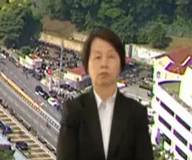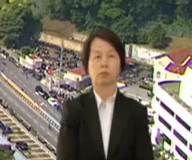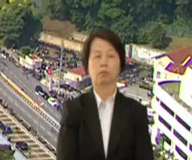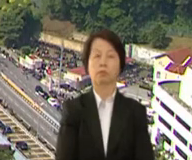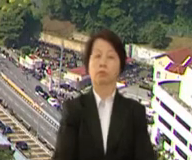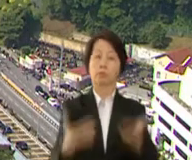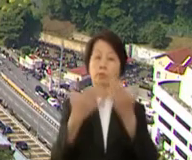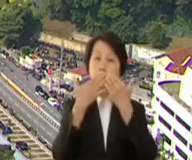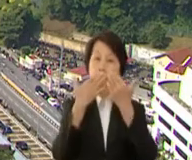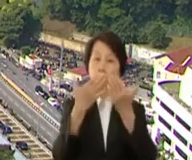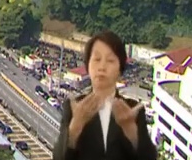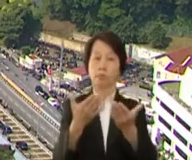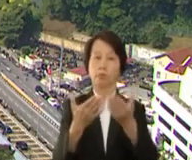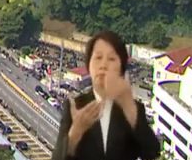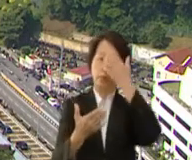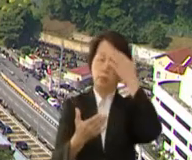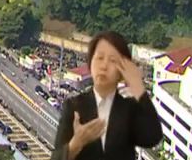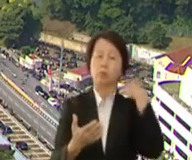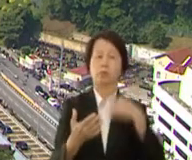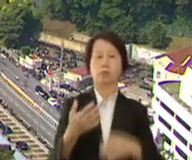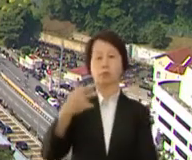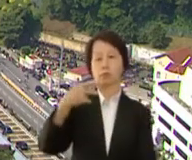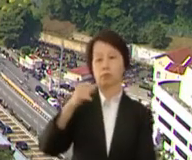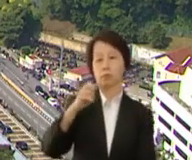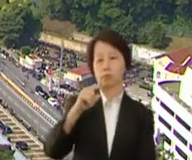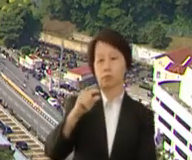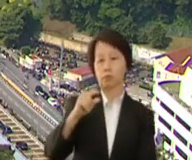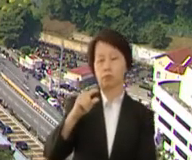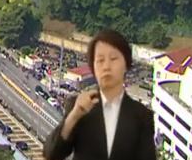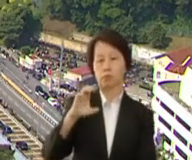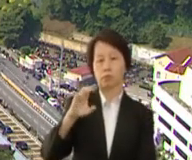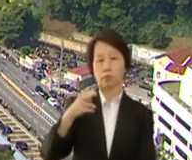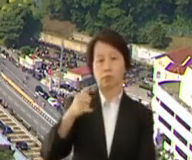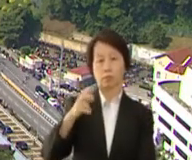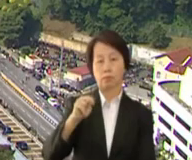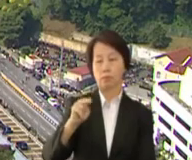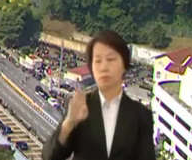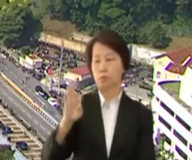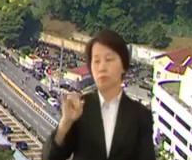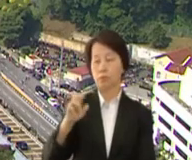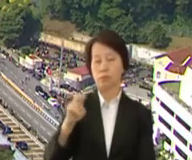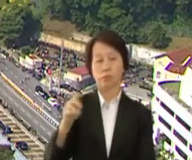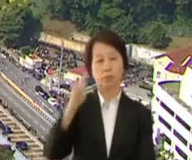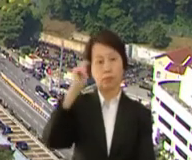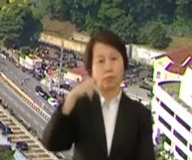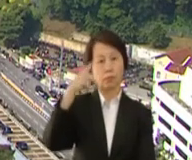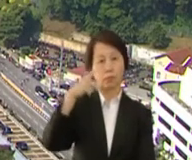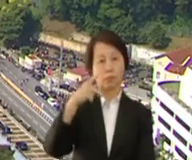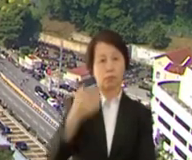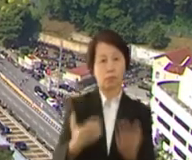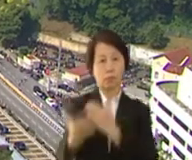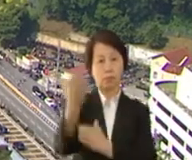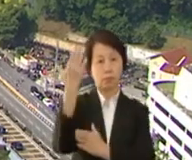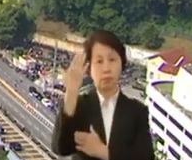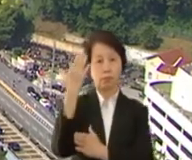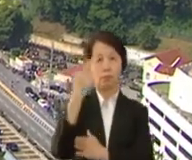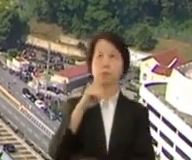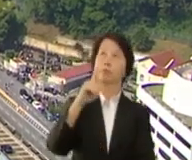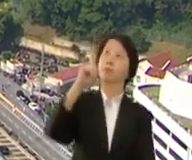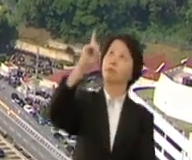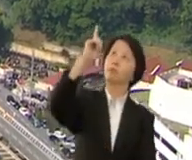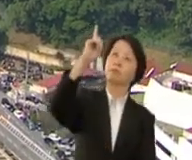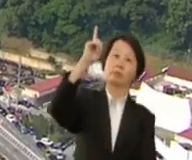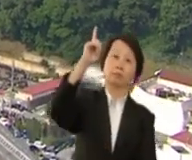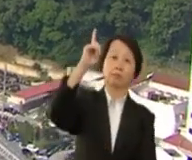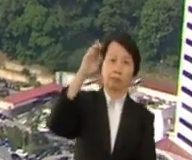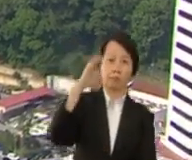Terima kasih Saudari Pang Jing Fei. Tuan-tuan dan puan-puan sekalian, pada pagi ini, ruang udara Dataran